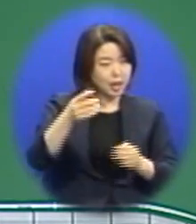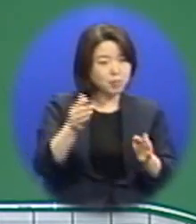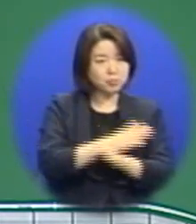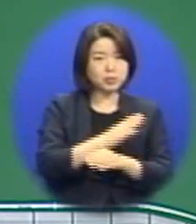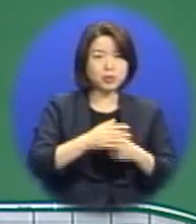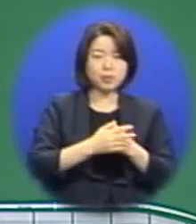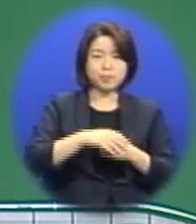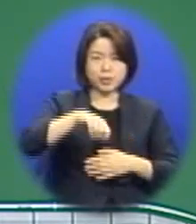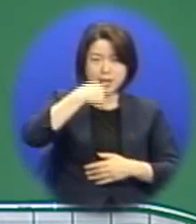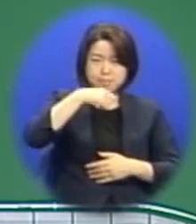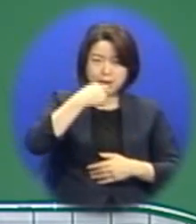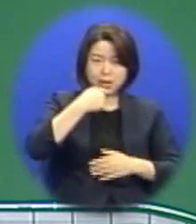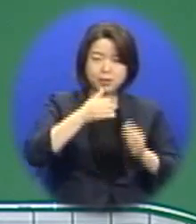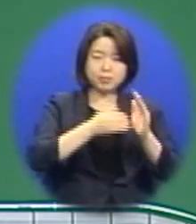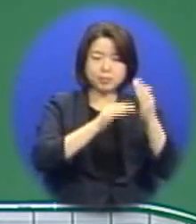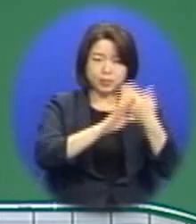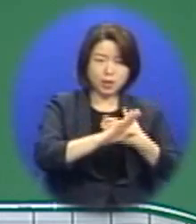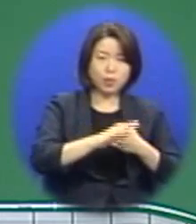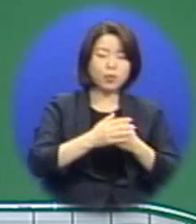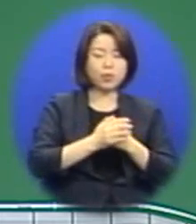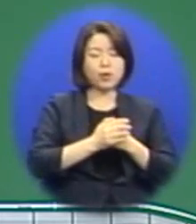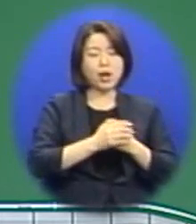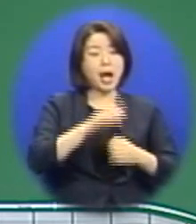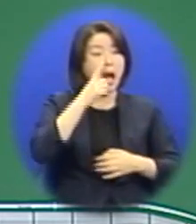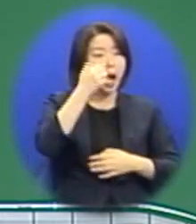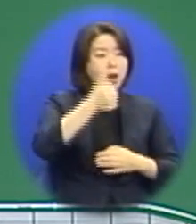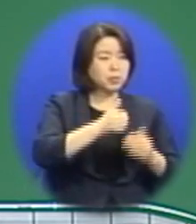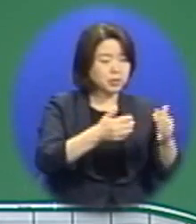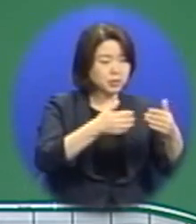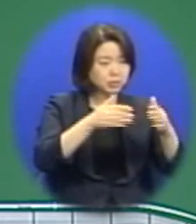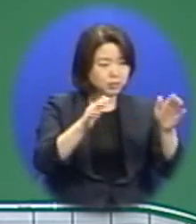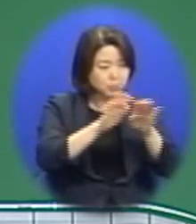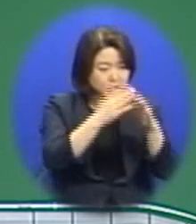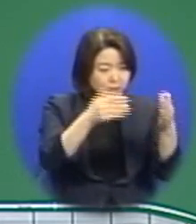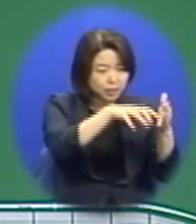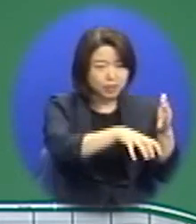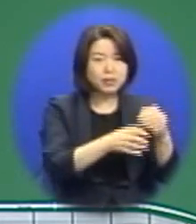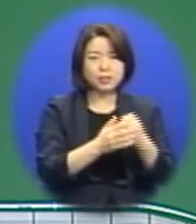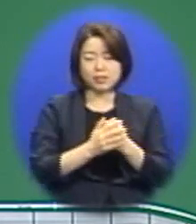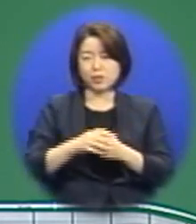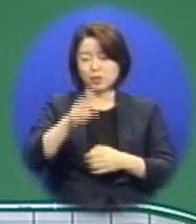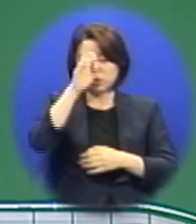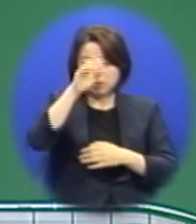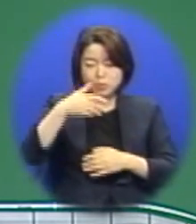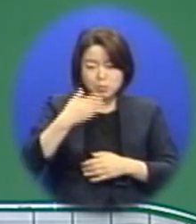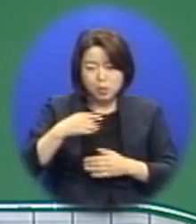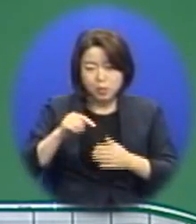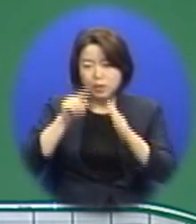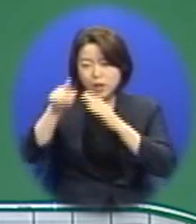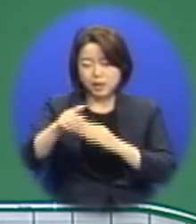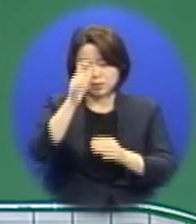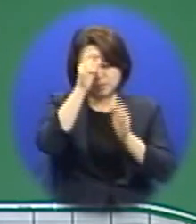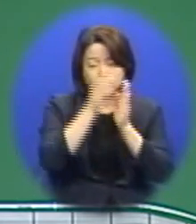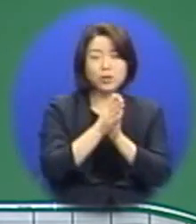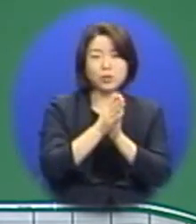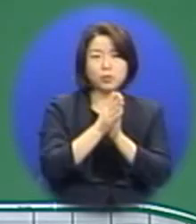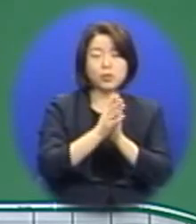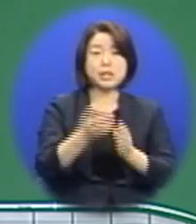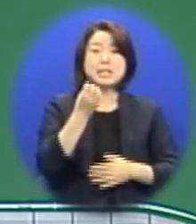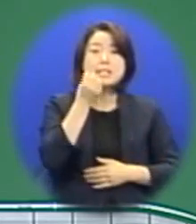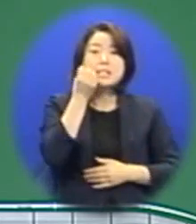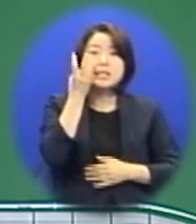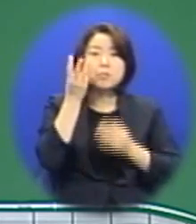아버님 서재, 점심 먹고 아버님 서재, 저녁 먹고 아버님 서재에 올라가서 기도만 했습니다. 3개월을 그렇게